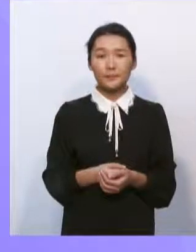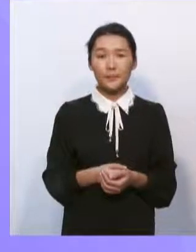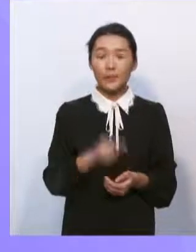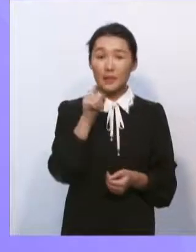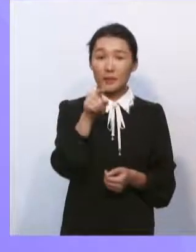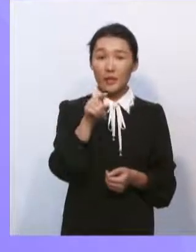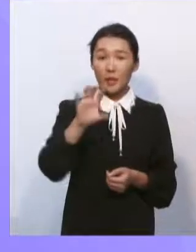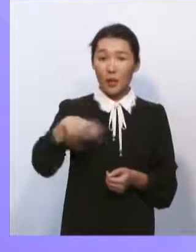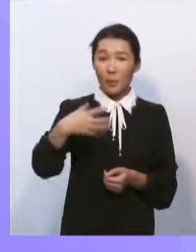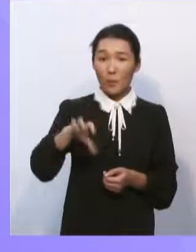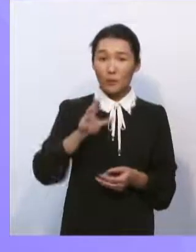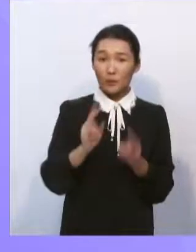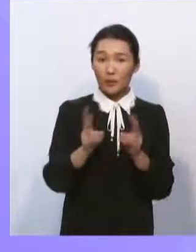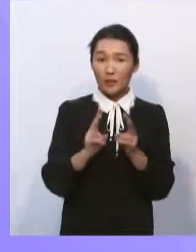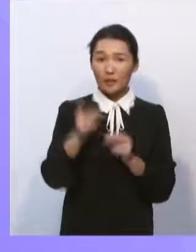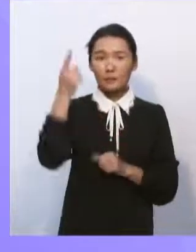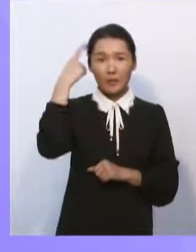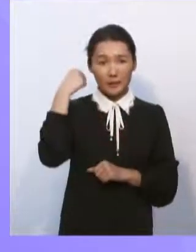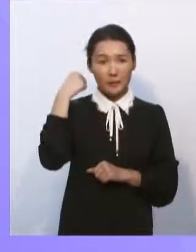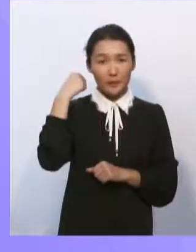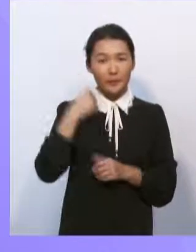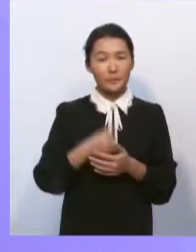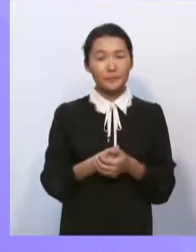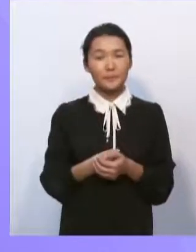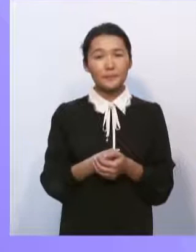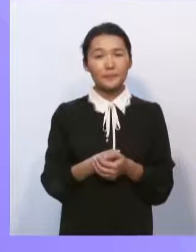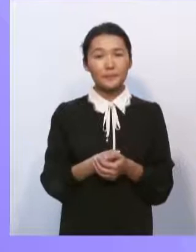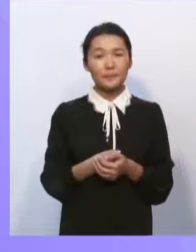Сен борсок жасаганды билесиңби?